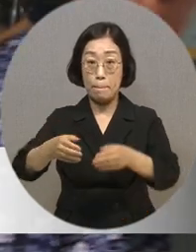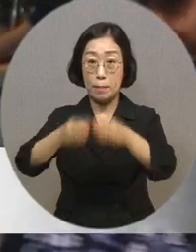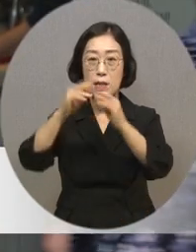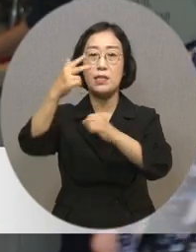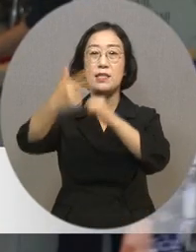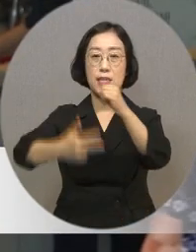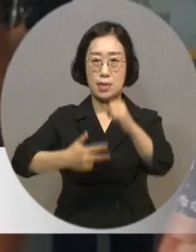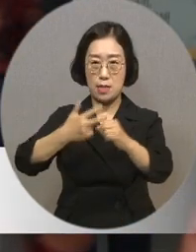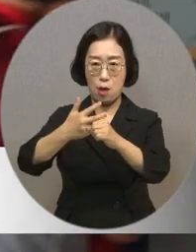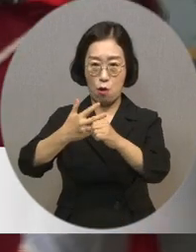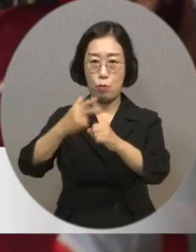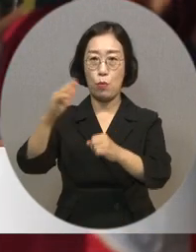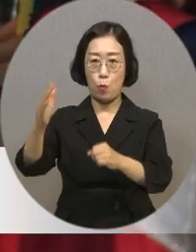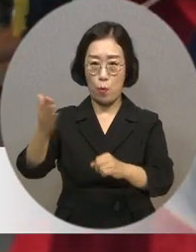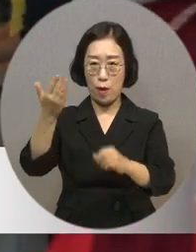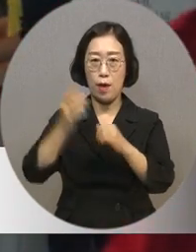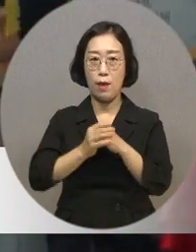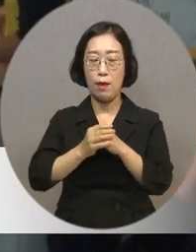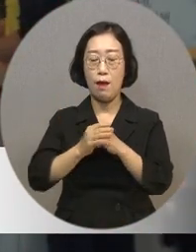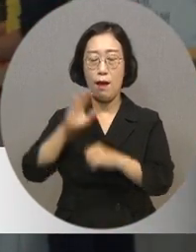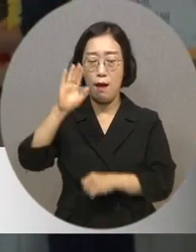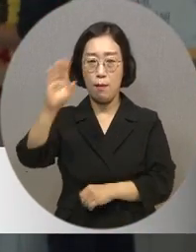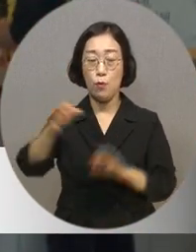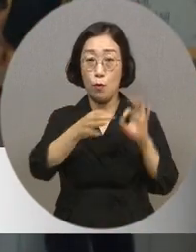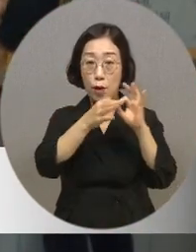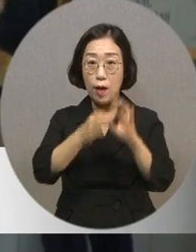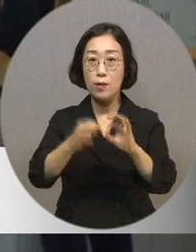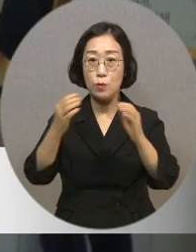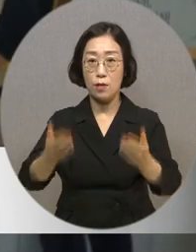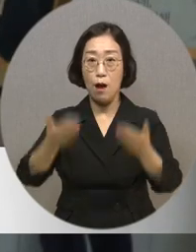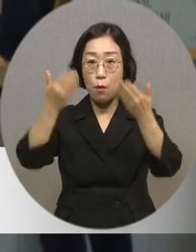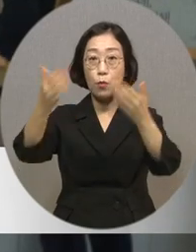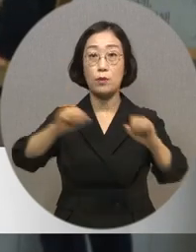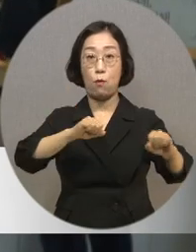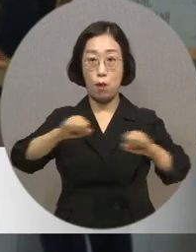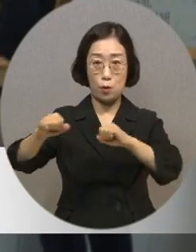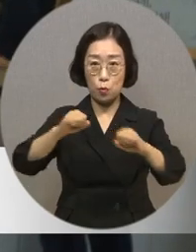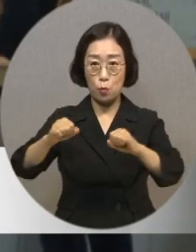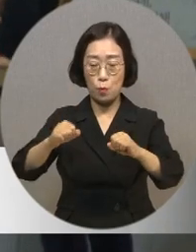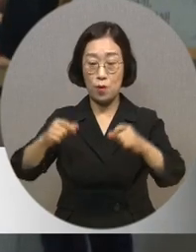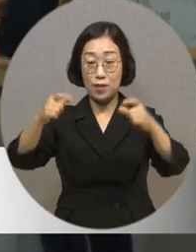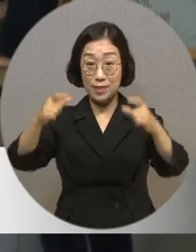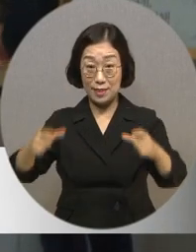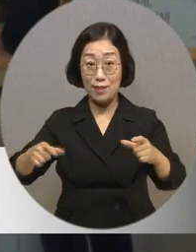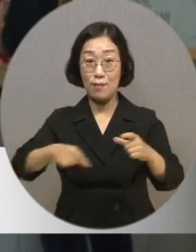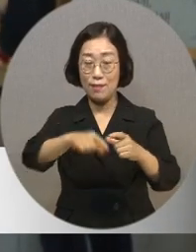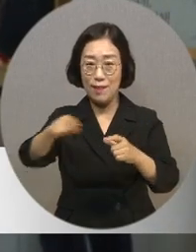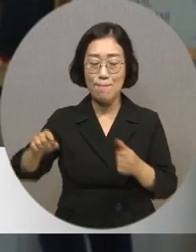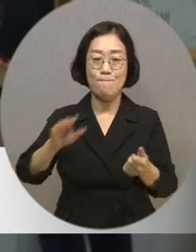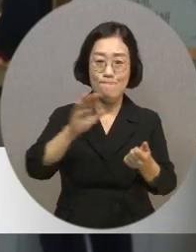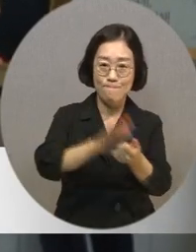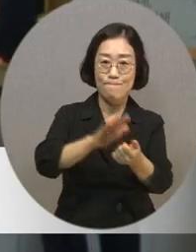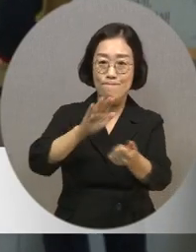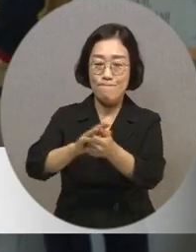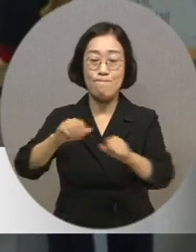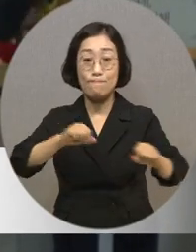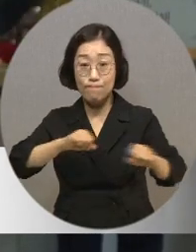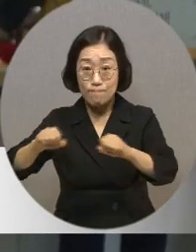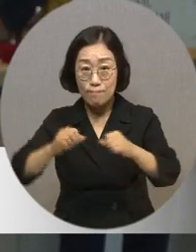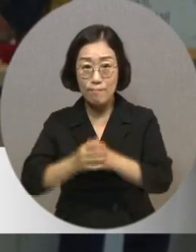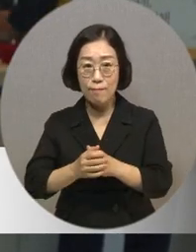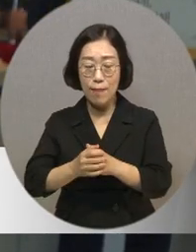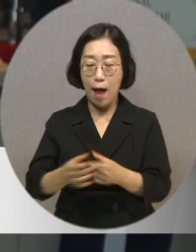창립한 지 7년이 됐는데 앞으로도 꾸준히 이런 봉사활동을 지역사회에 함으로써